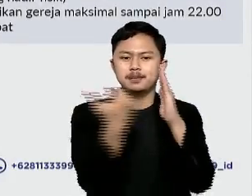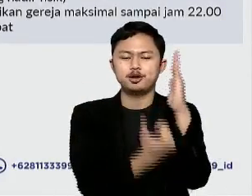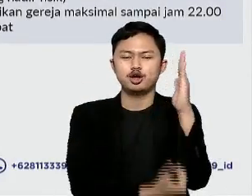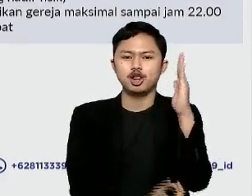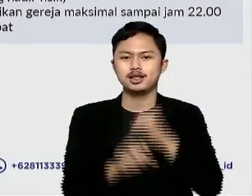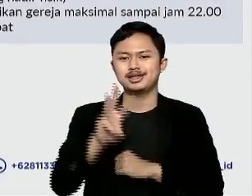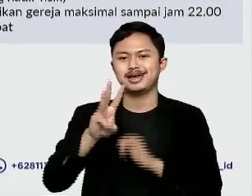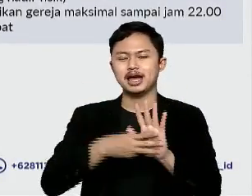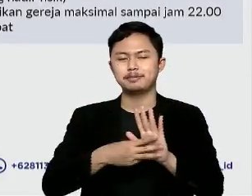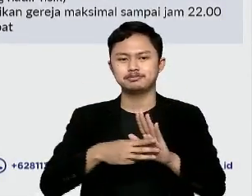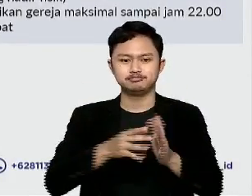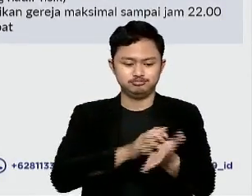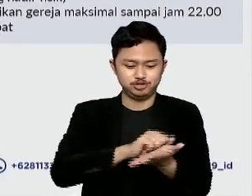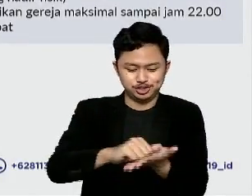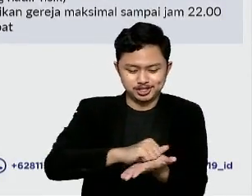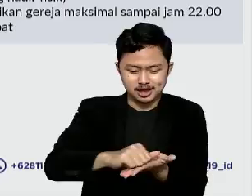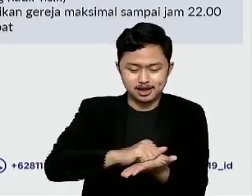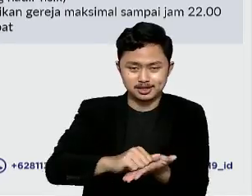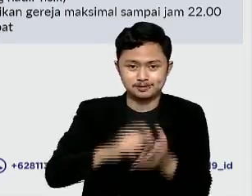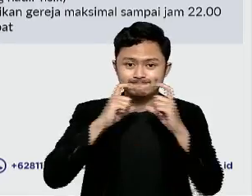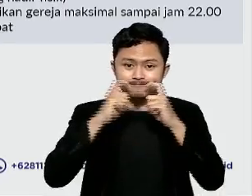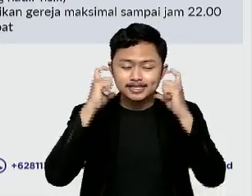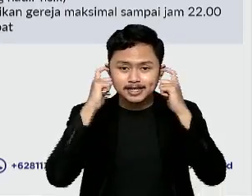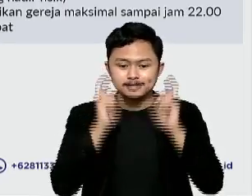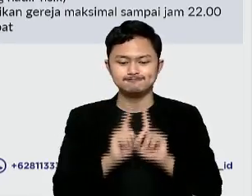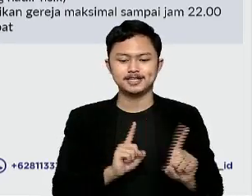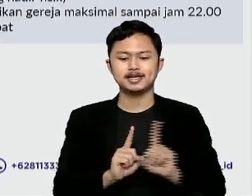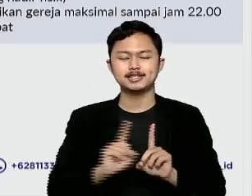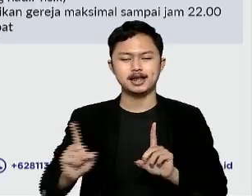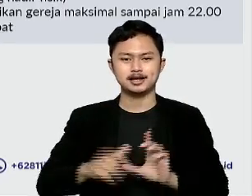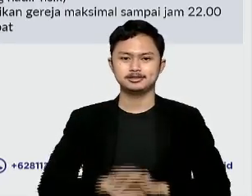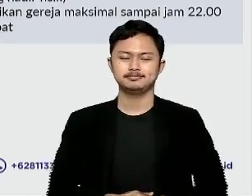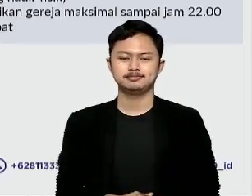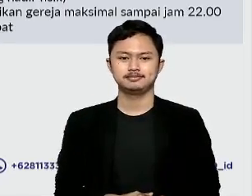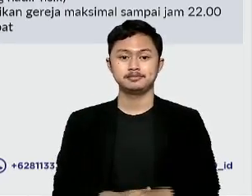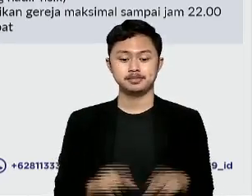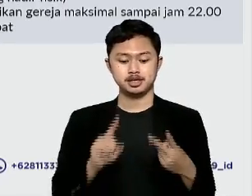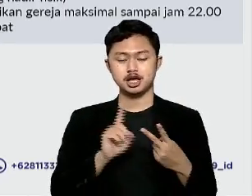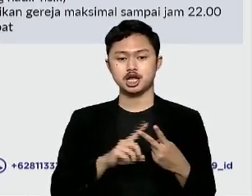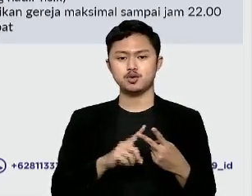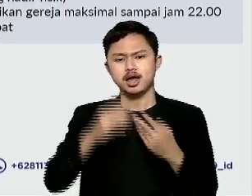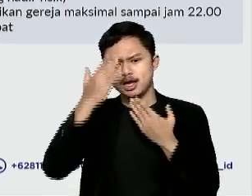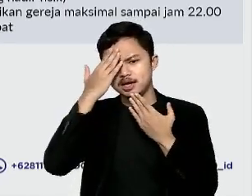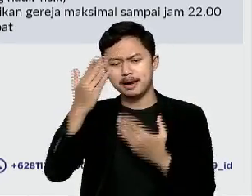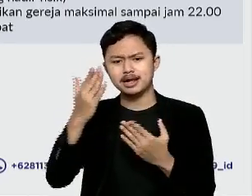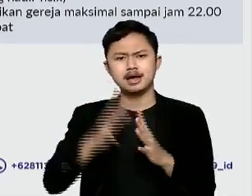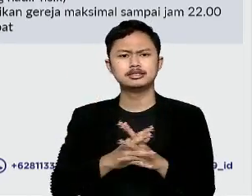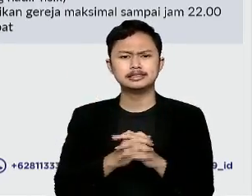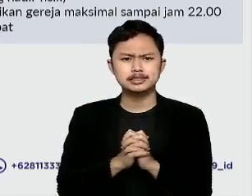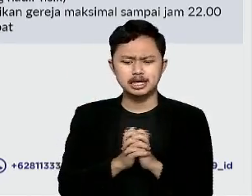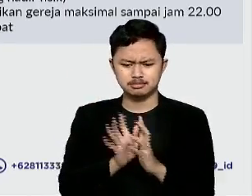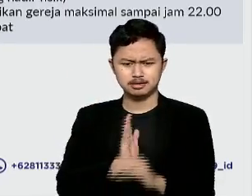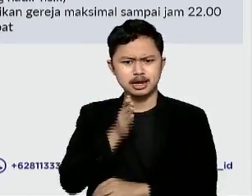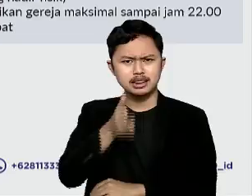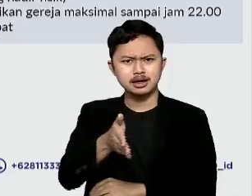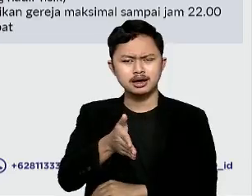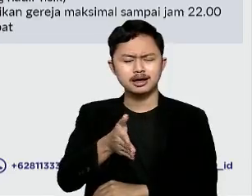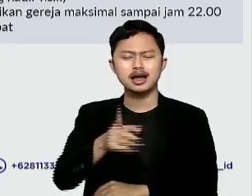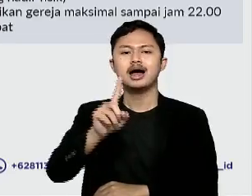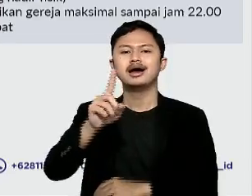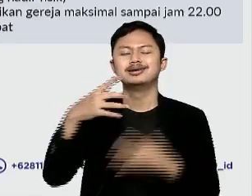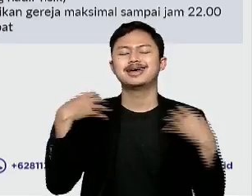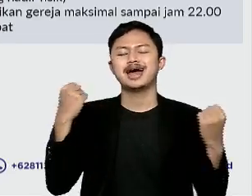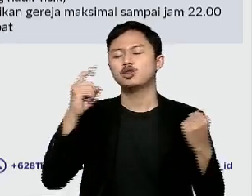mencuci tangan, memakai masker, dan menjaga jarak. Menghadiri fisik ibadah di gereja jika berada dalam kondisi